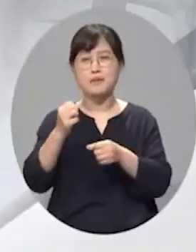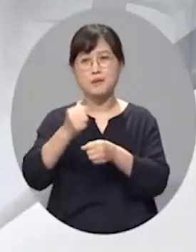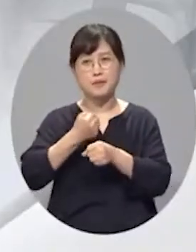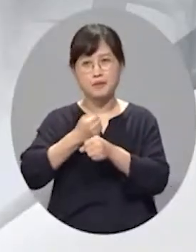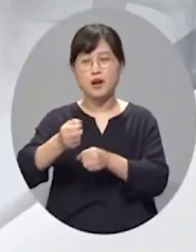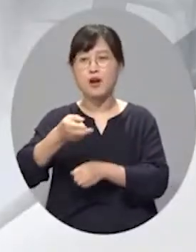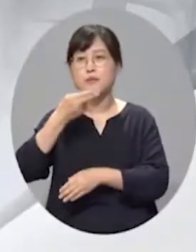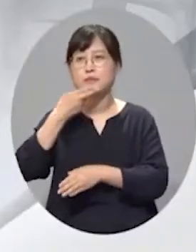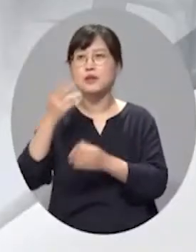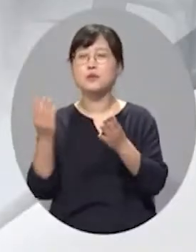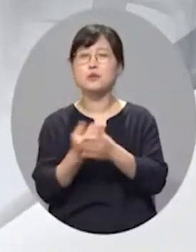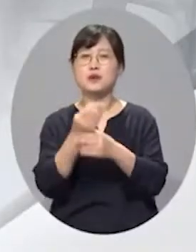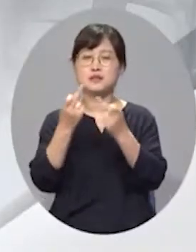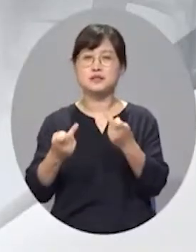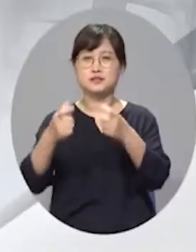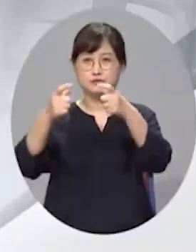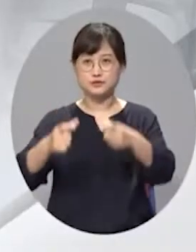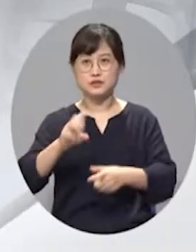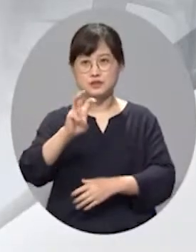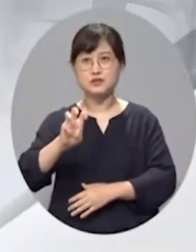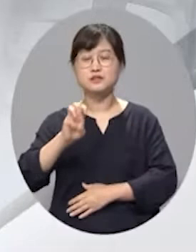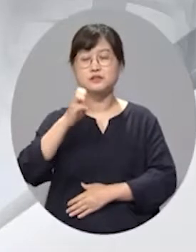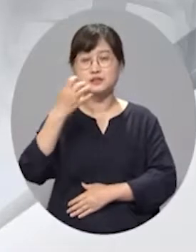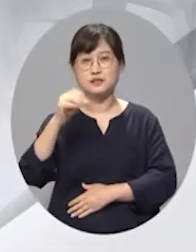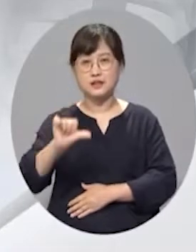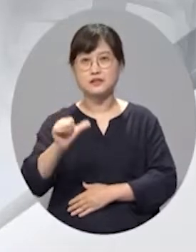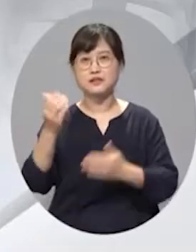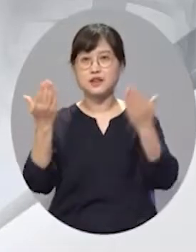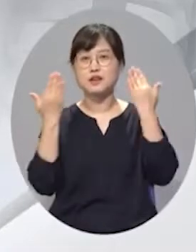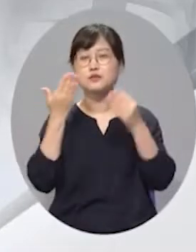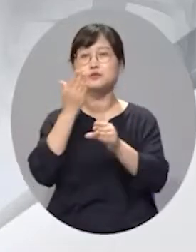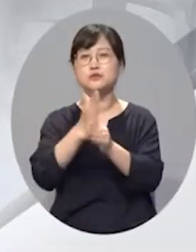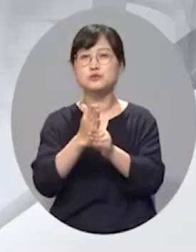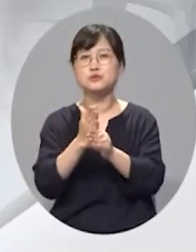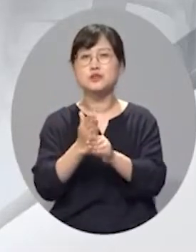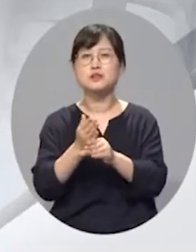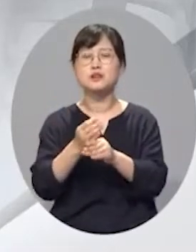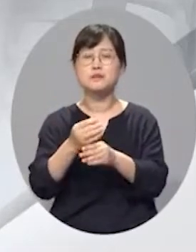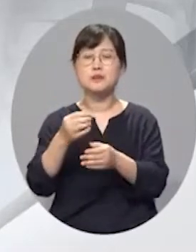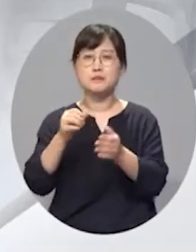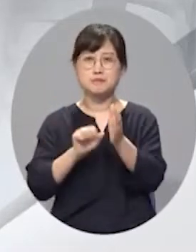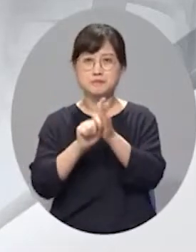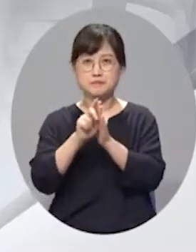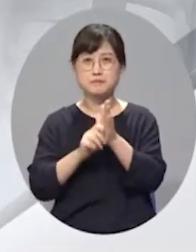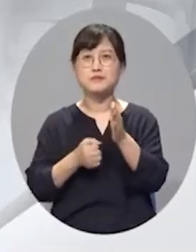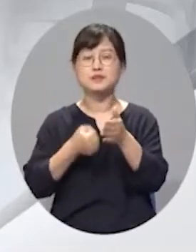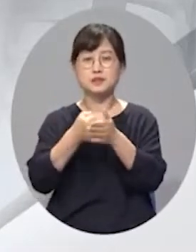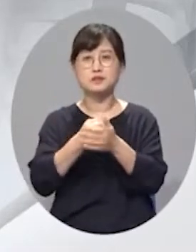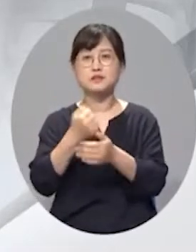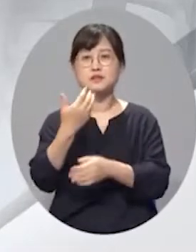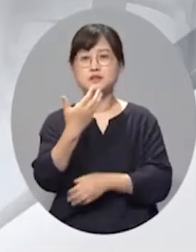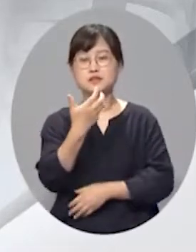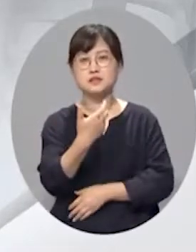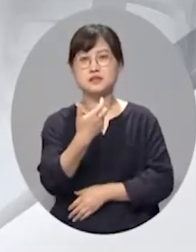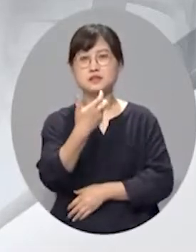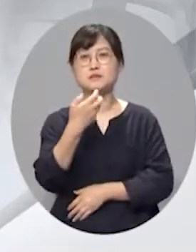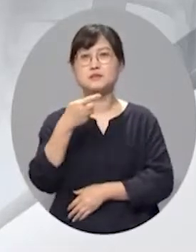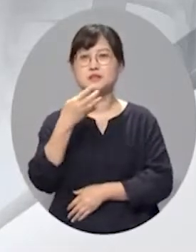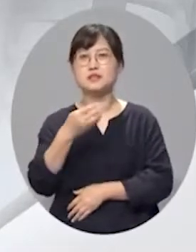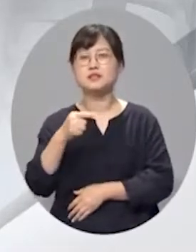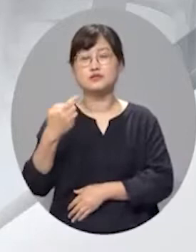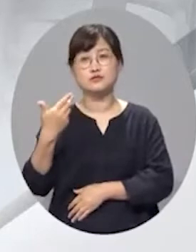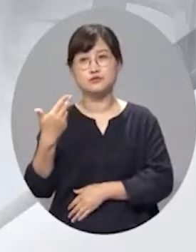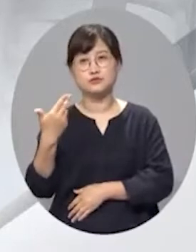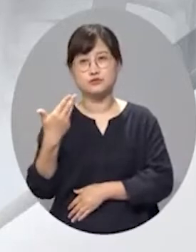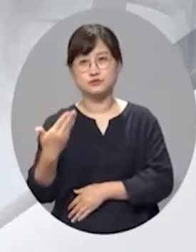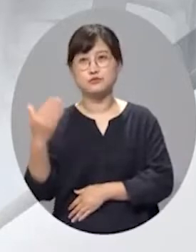않은 완산구 35개 학교 중 4대 브랜드 업체의 평균 낙찰률은 74.9%로 24만 4천